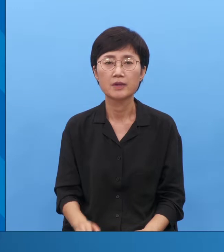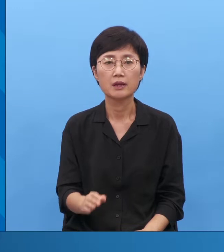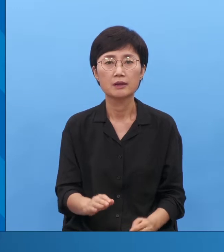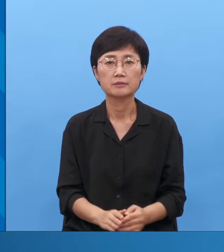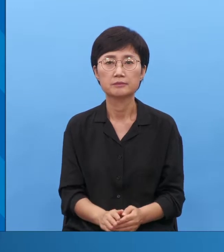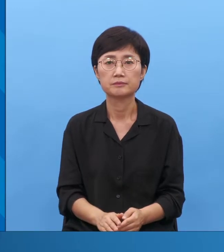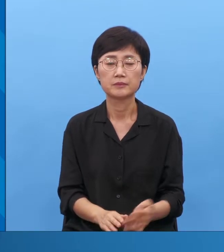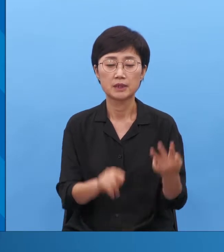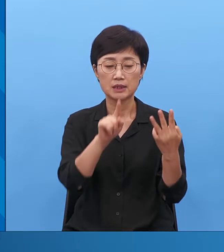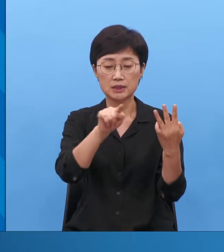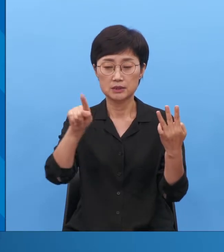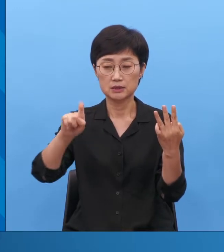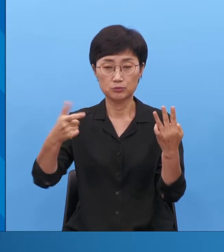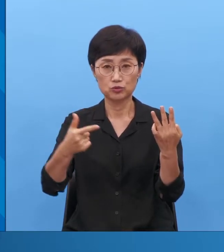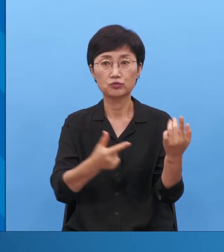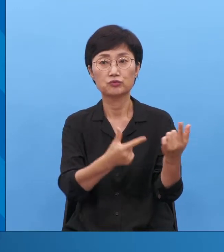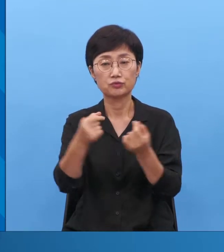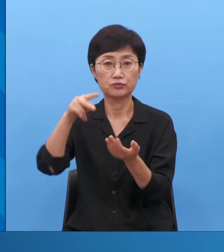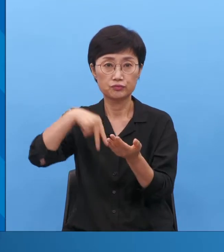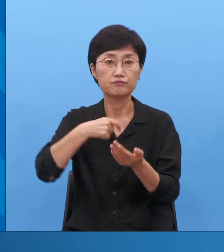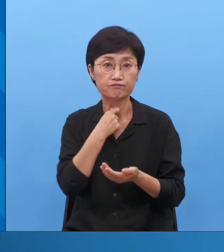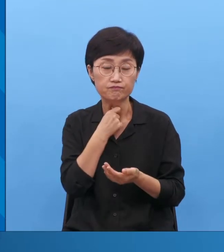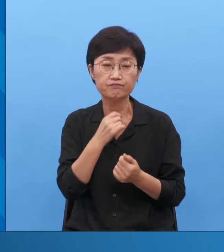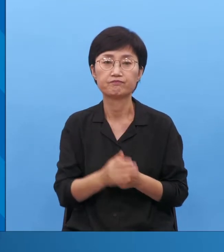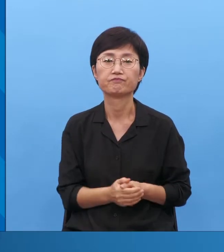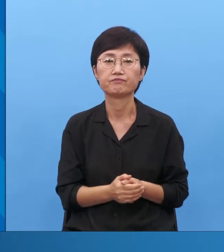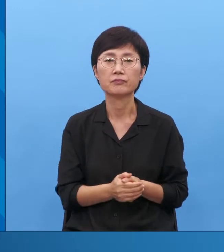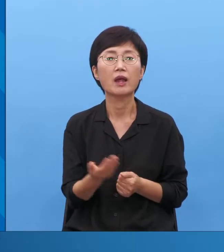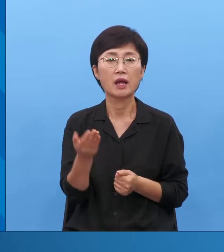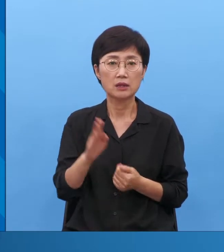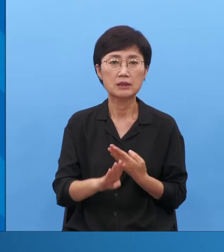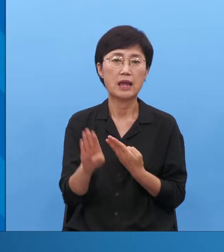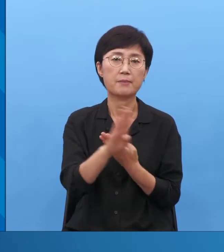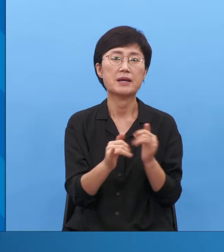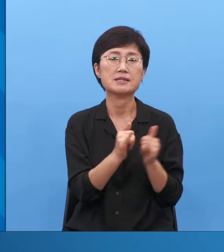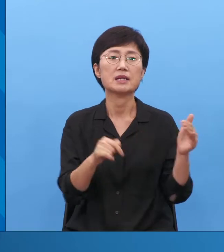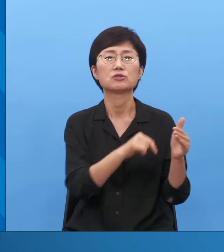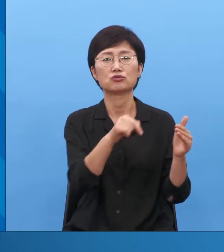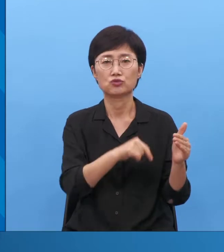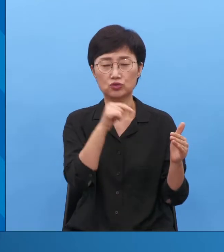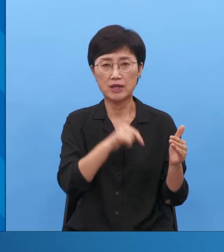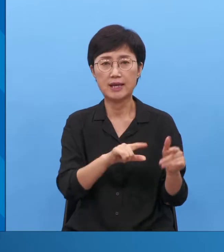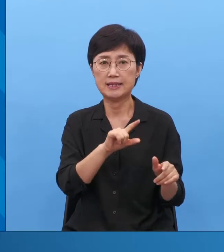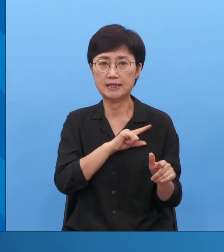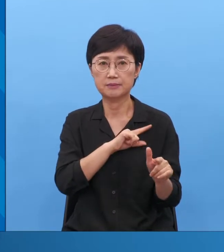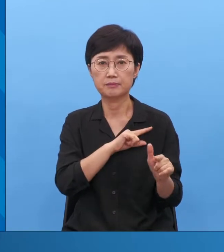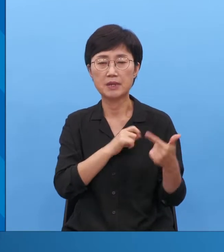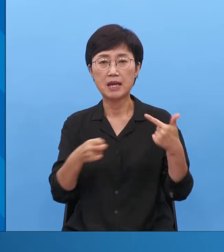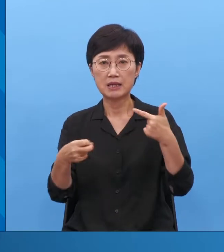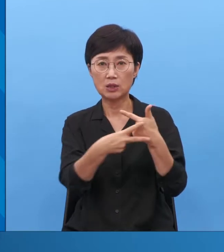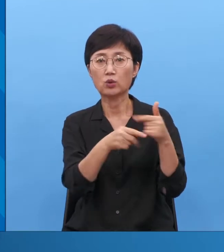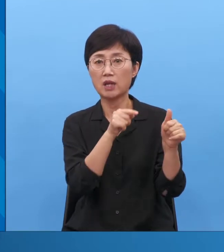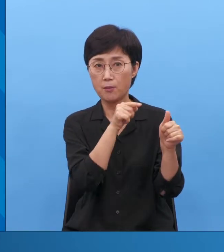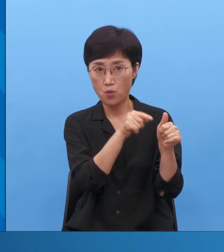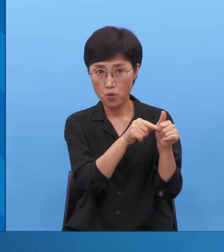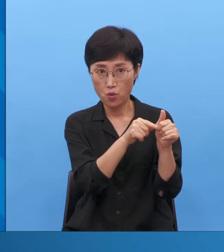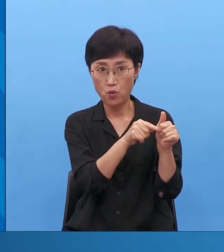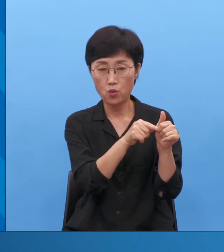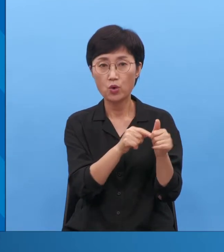요한복음 3장 1절 16절의 말씀을 다 같이 합독하겠습니다. 그런데 바리새인 중에 니고데모를 아는 사람이